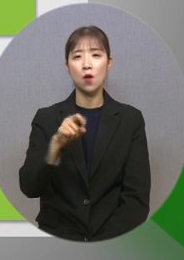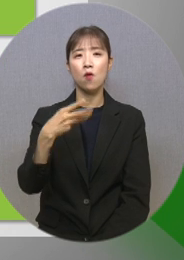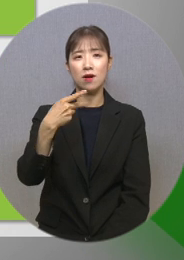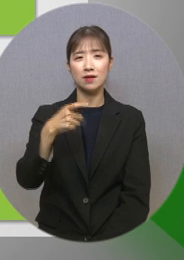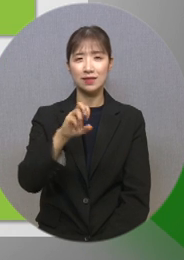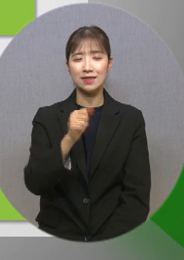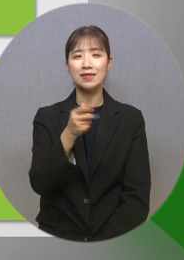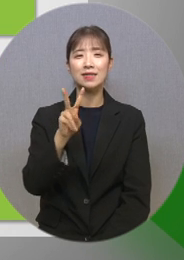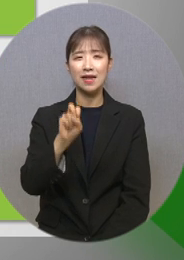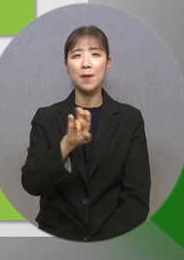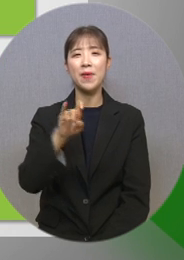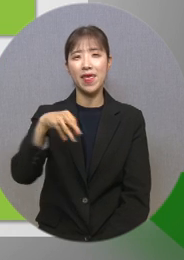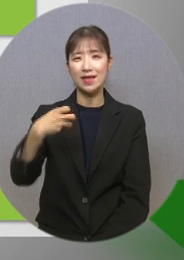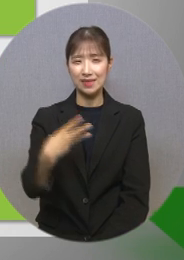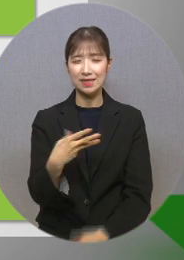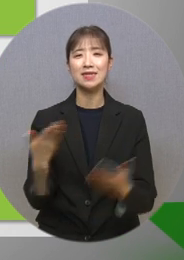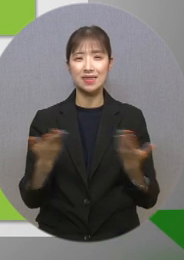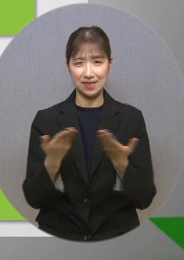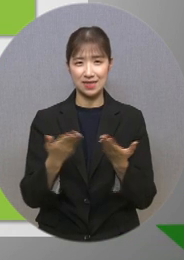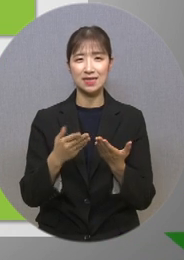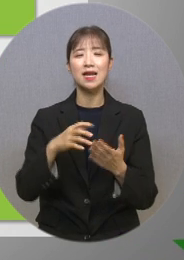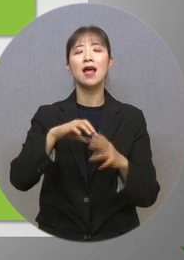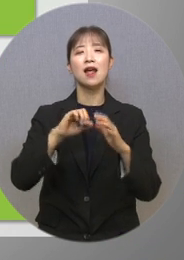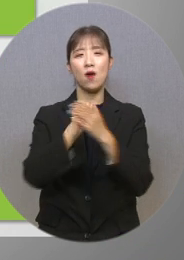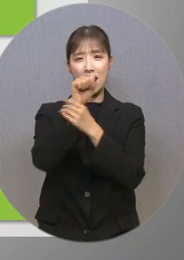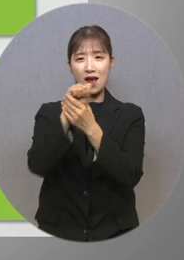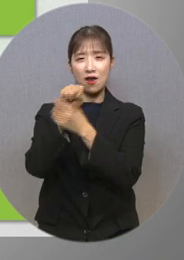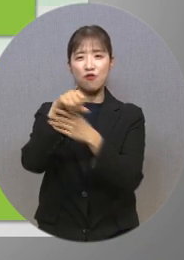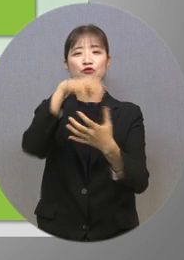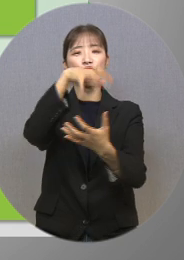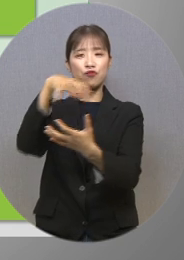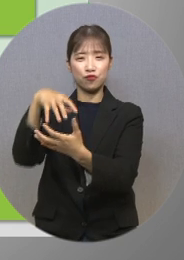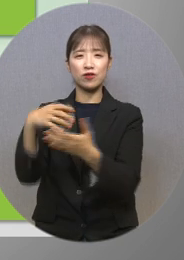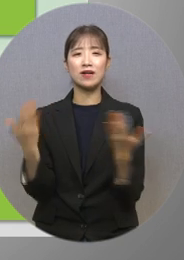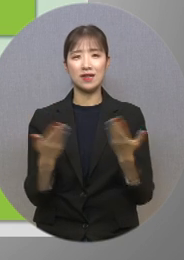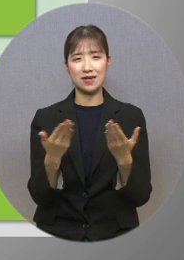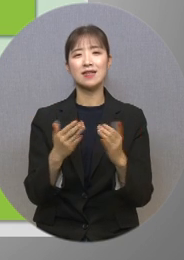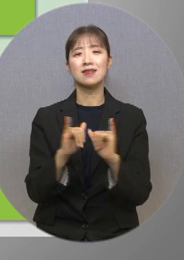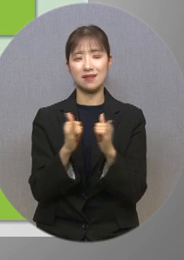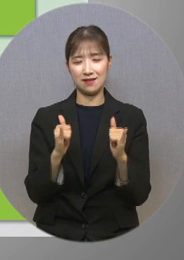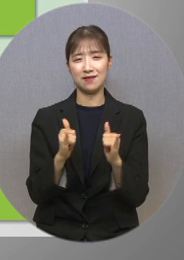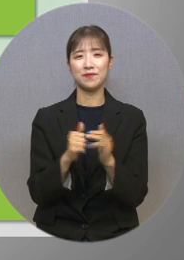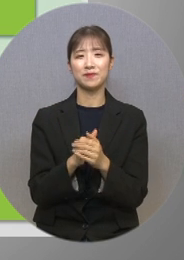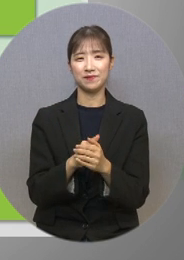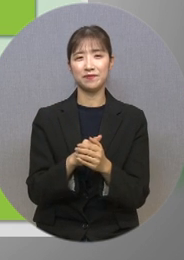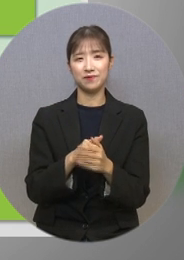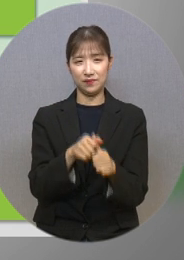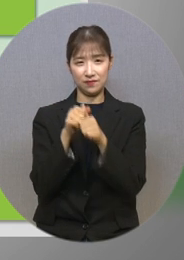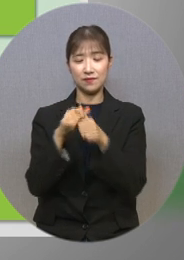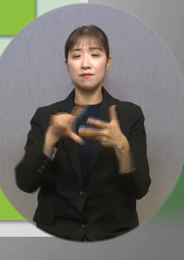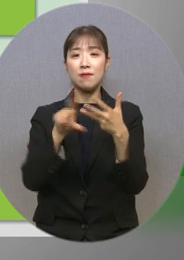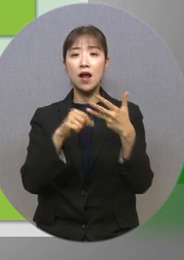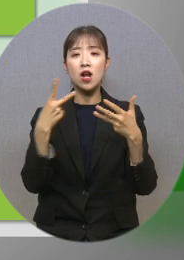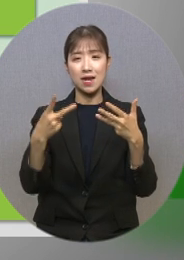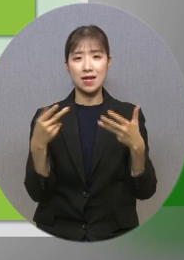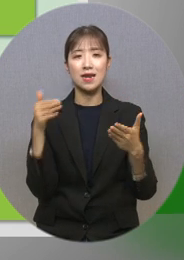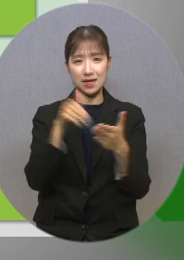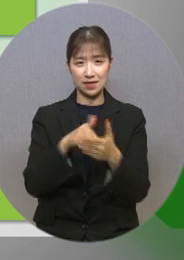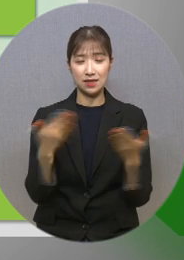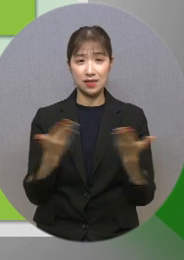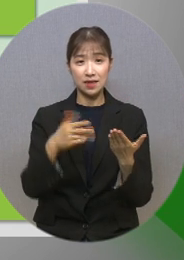월등향 매실 영농조합법인에서 과수작물 재배원을 모집합니다. 접수 마감일은 8월 2일까지며